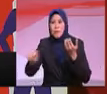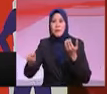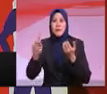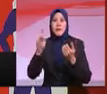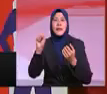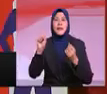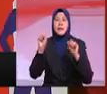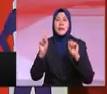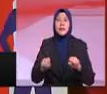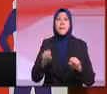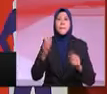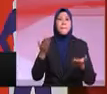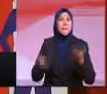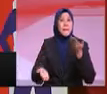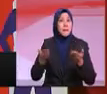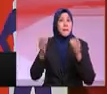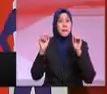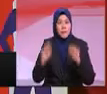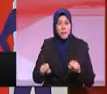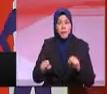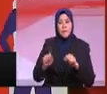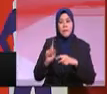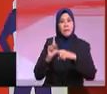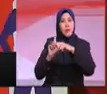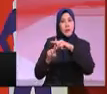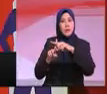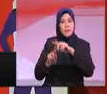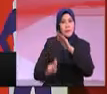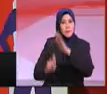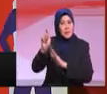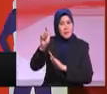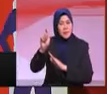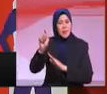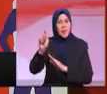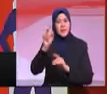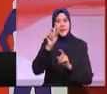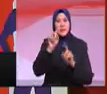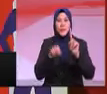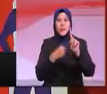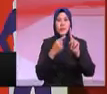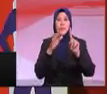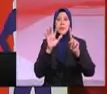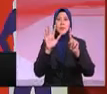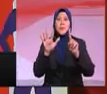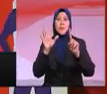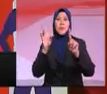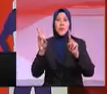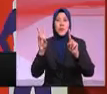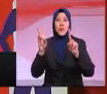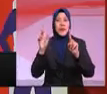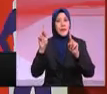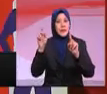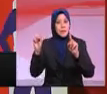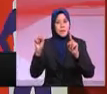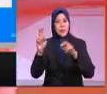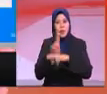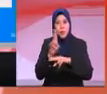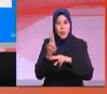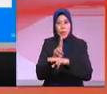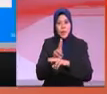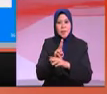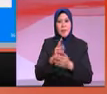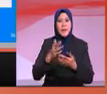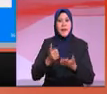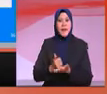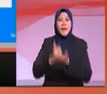kes keberangkalian kes yang positif tu amat tinggi, iaitu 1,573 kes dengan hanya menggunakan